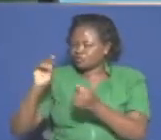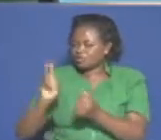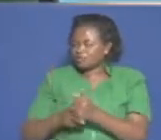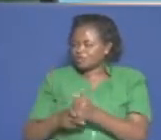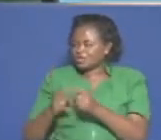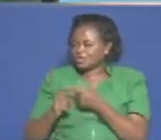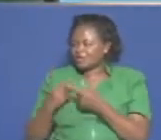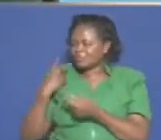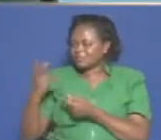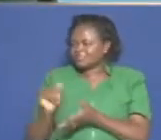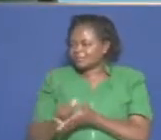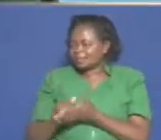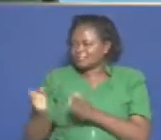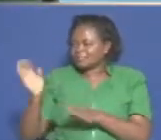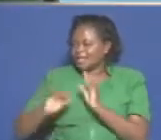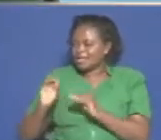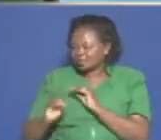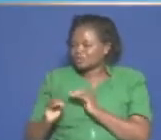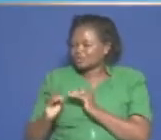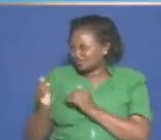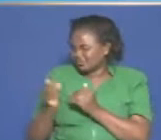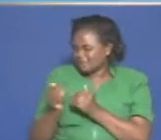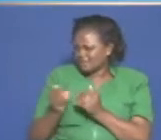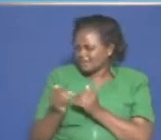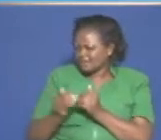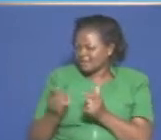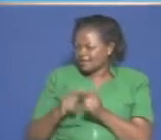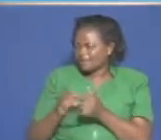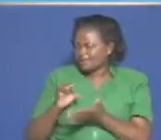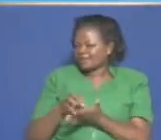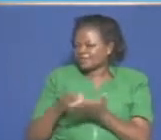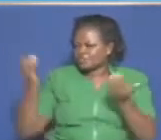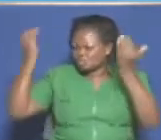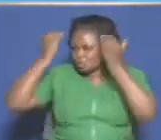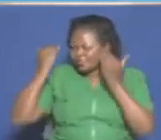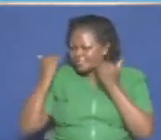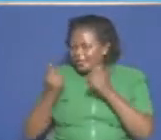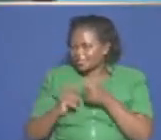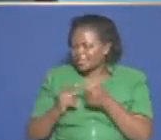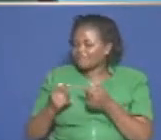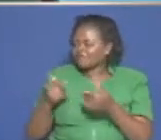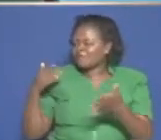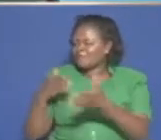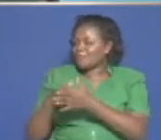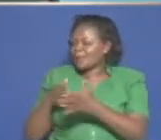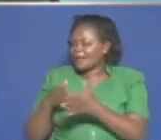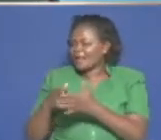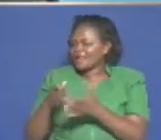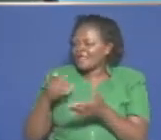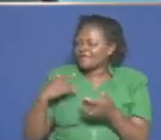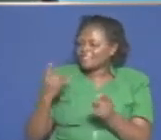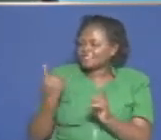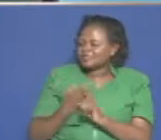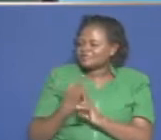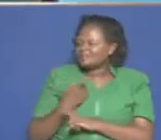hivi tunaona ya kwamba uchaguzi mkuu unapokaribia, ni kwamba kuna kesi kotini, kuna pingamizi, kuna hisia mbalimbali.